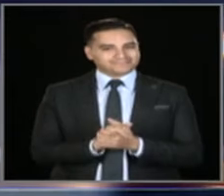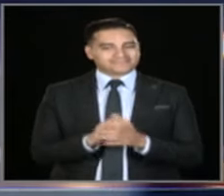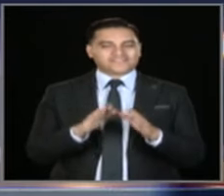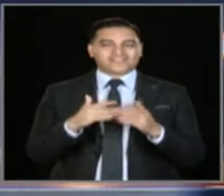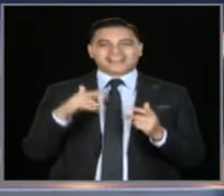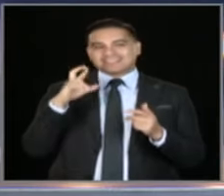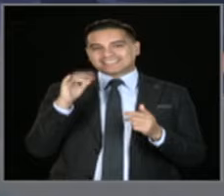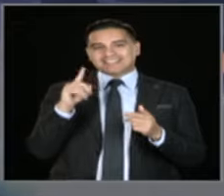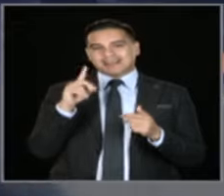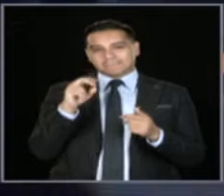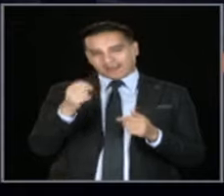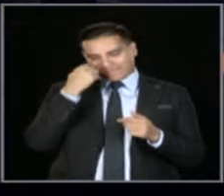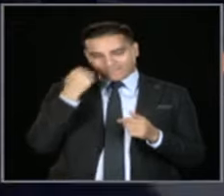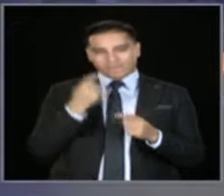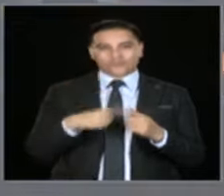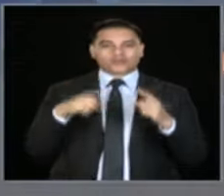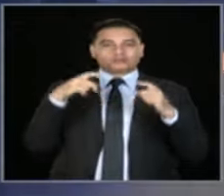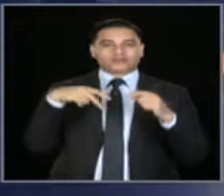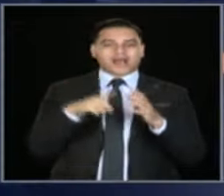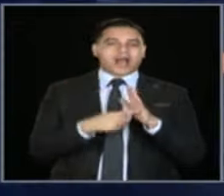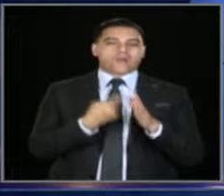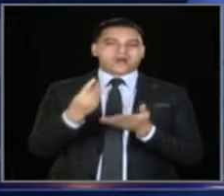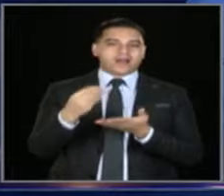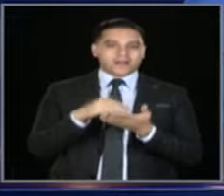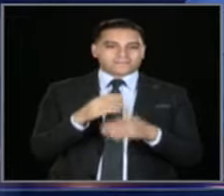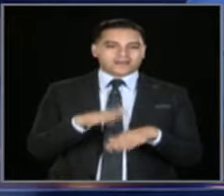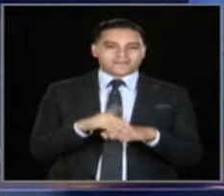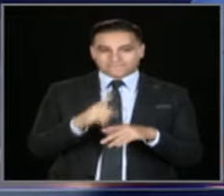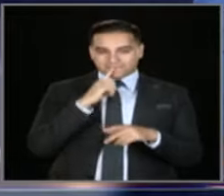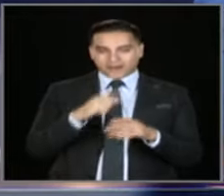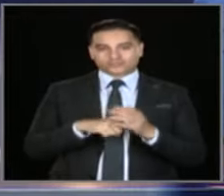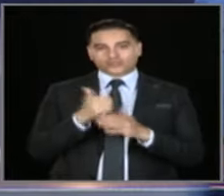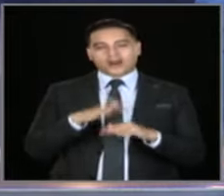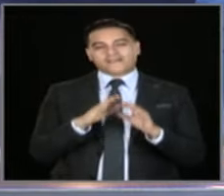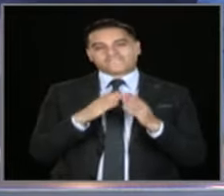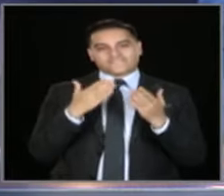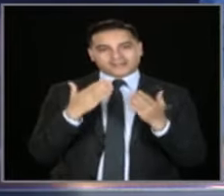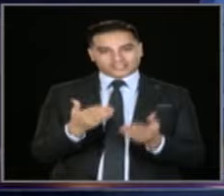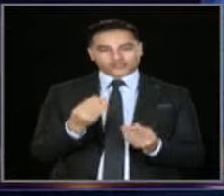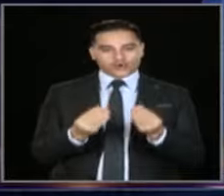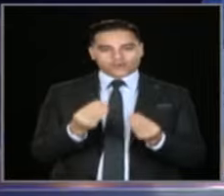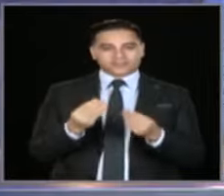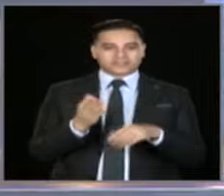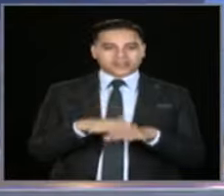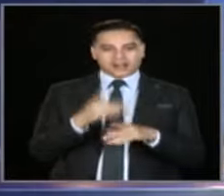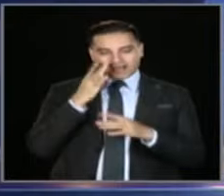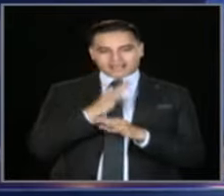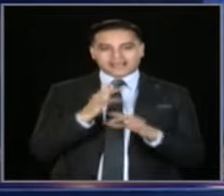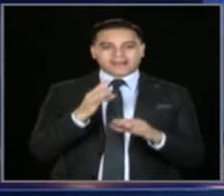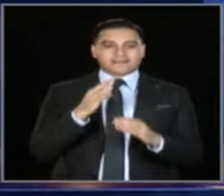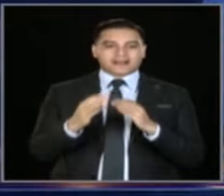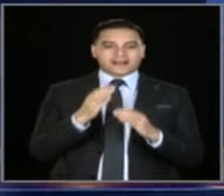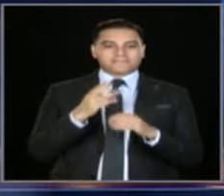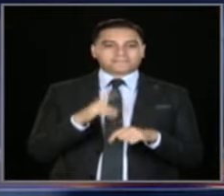فريق زيبق ألف مبروك إلى دور الثمانية. أول المجموعة اتحسم لصالح فريق كوميكس أصحاب العلامة